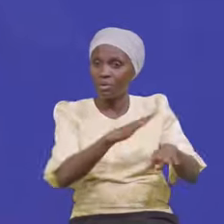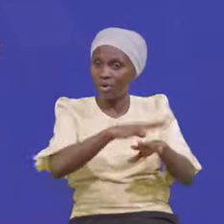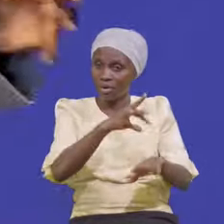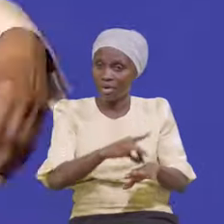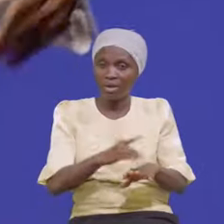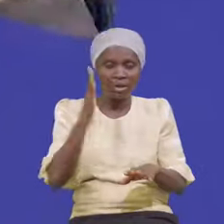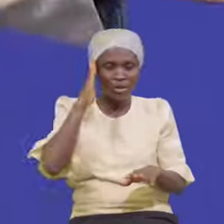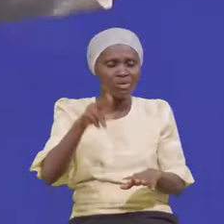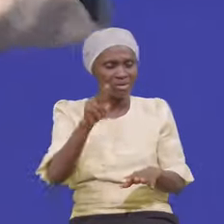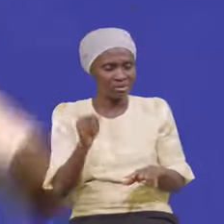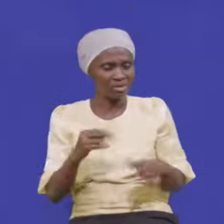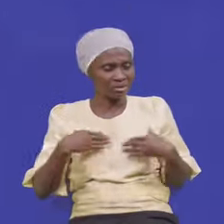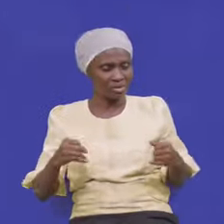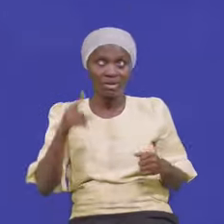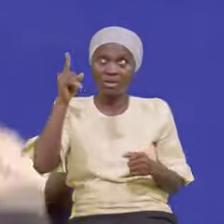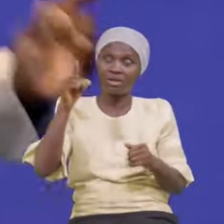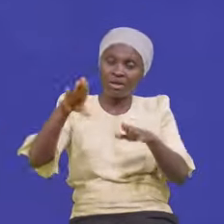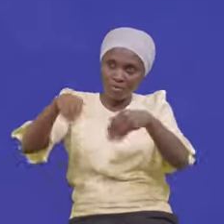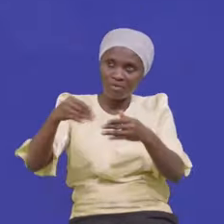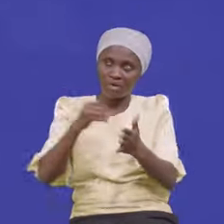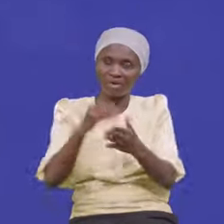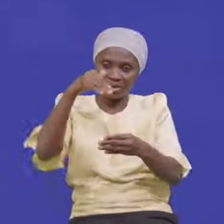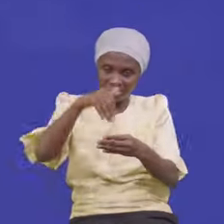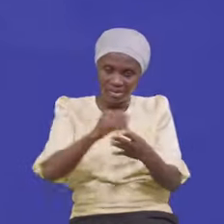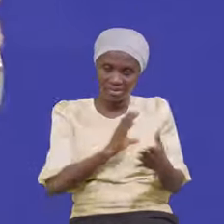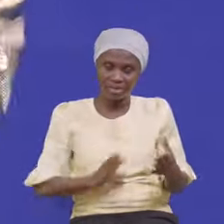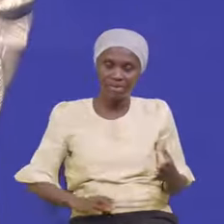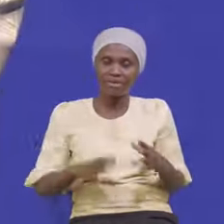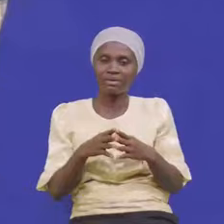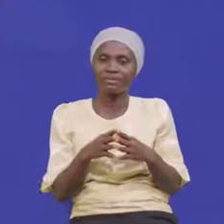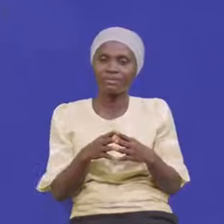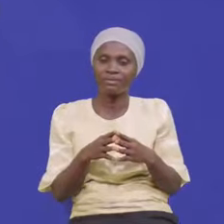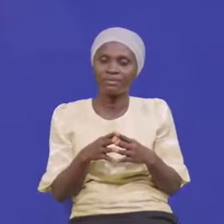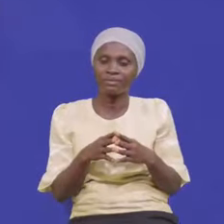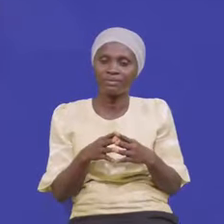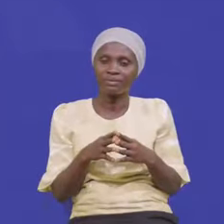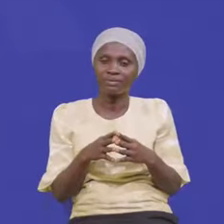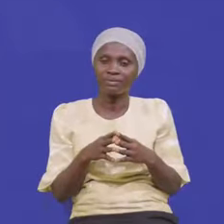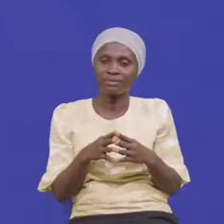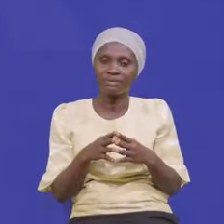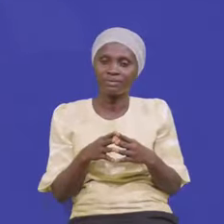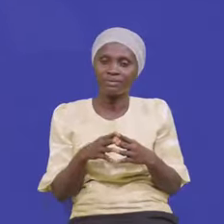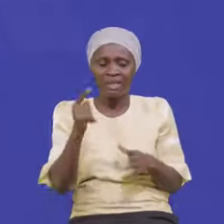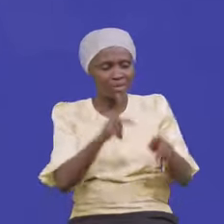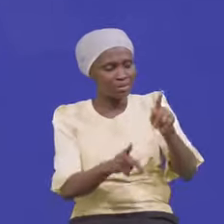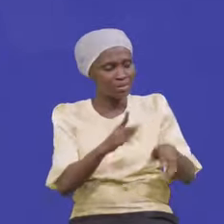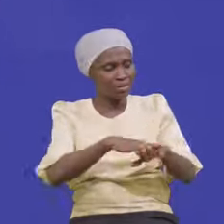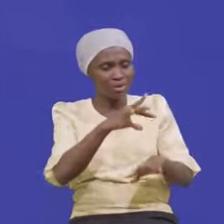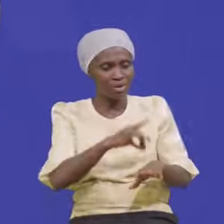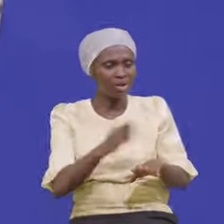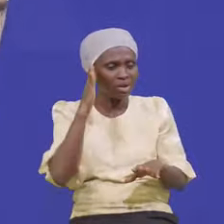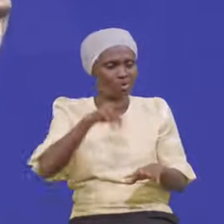earth who need healing, he provided in Christ, భూమి మీద ప్రజలకు స్వస్థత కావాలి తండ్రి అయిన దేవుడు దాన్ని క్రీస్తులో ఉంచాడు. The people on earth